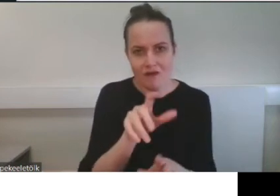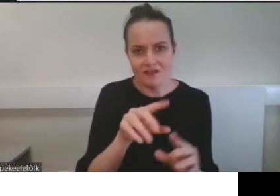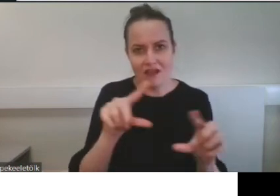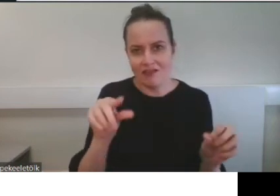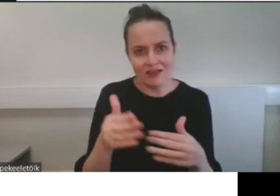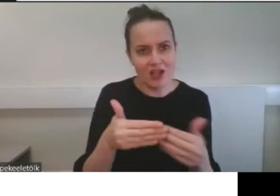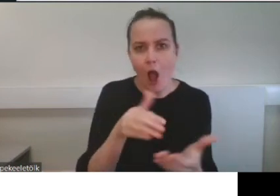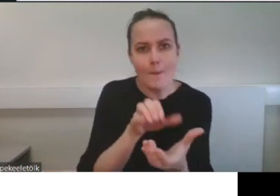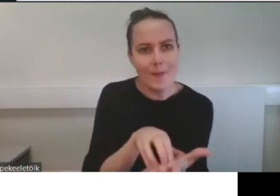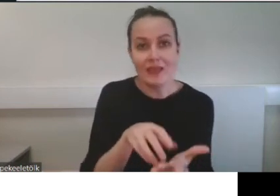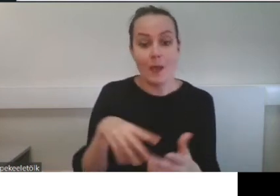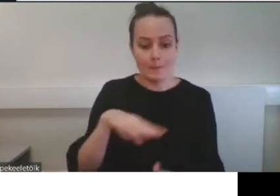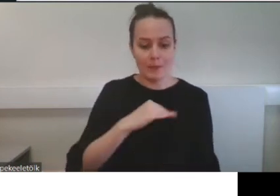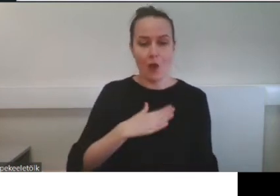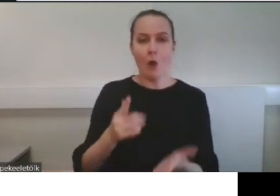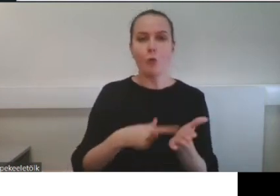meil oli